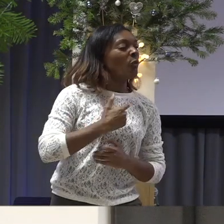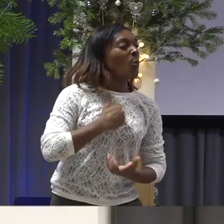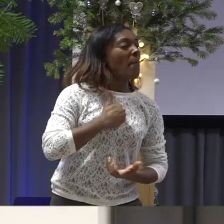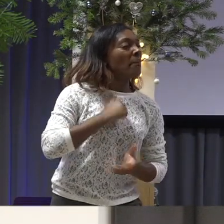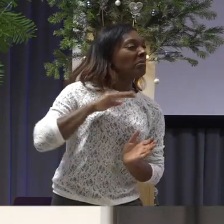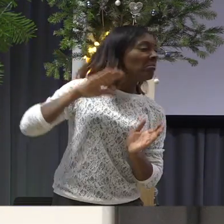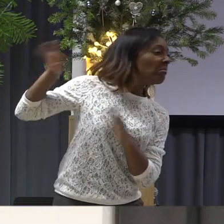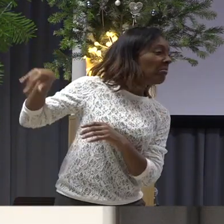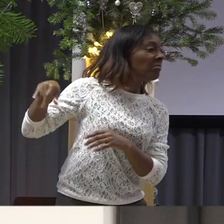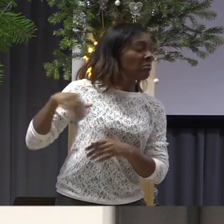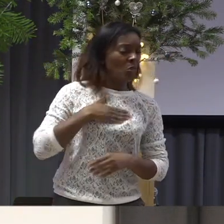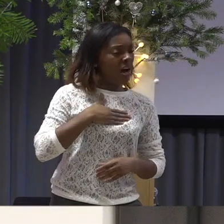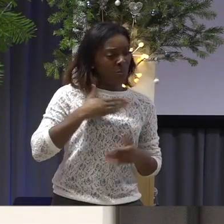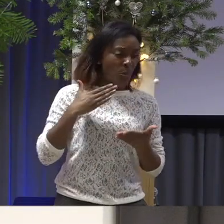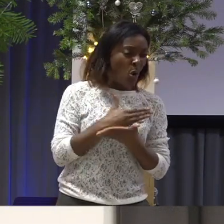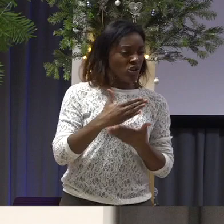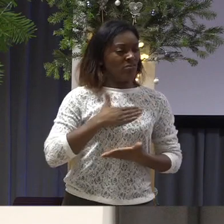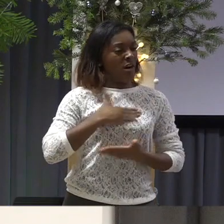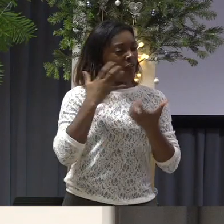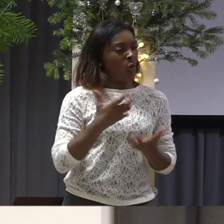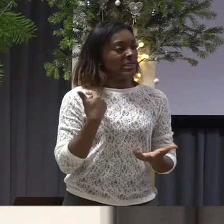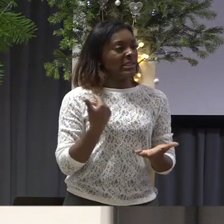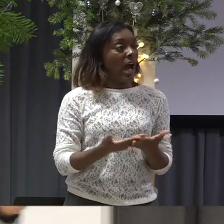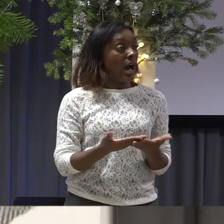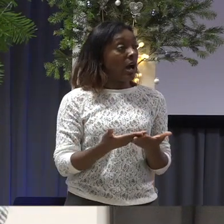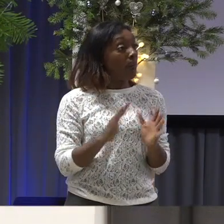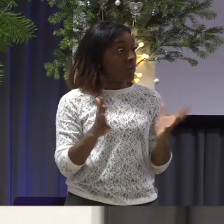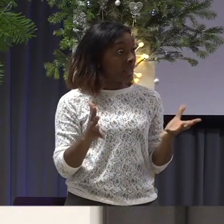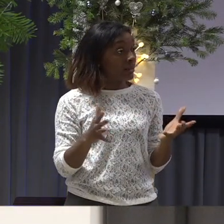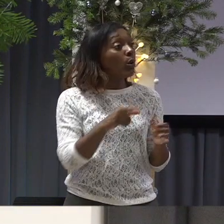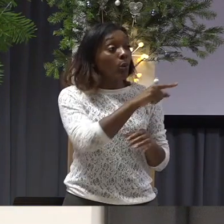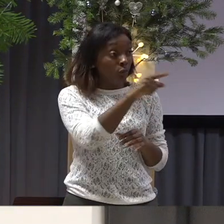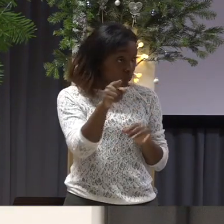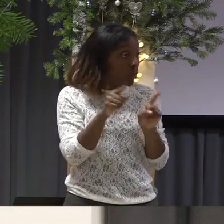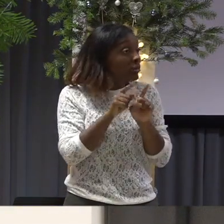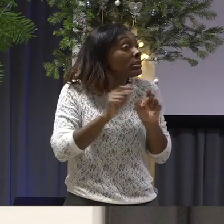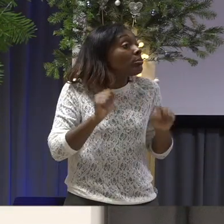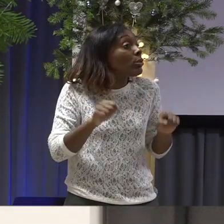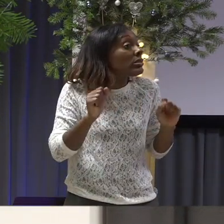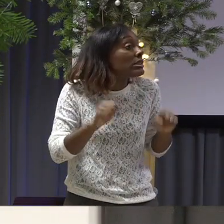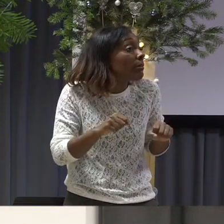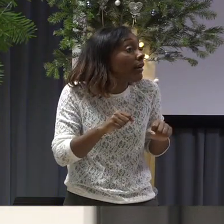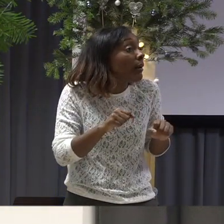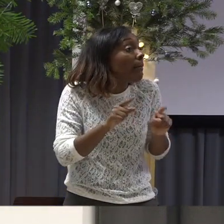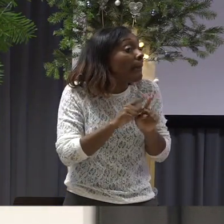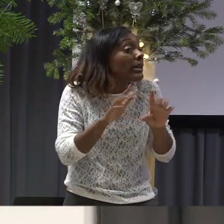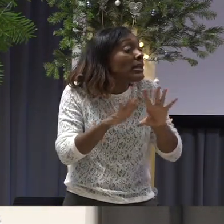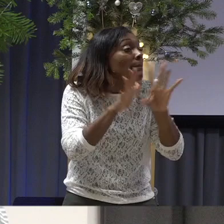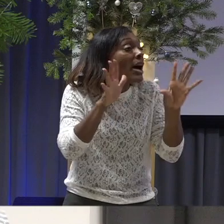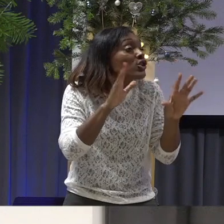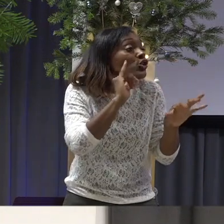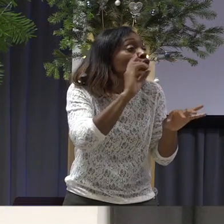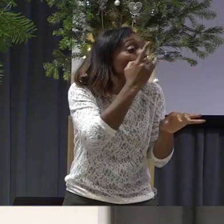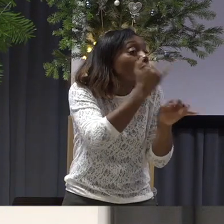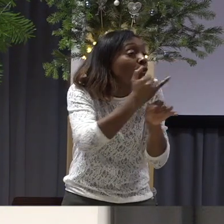crainte de Dieu, de l'amour de Dieu. Et on a même été loué des dieux étrangers pour juste tenter